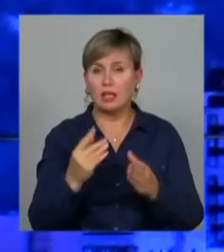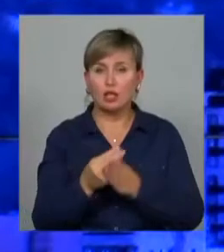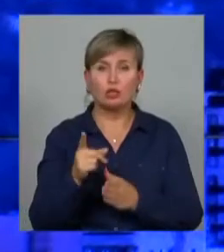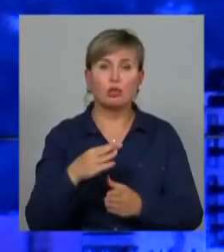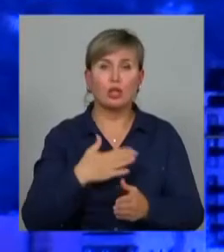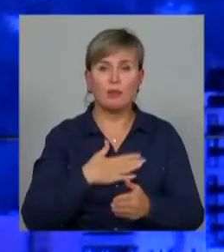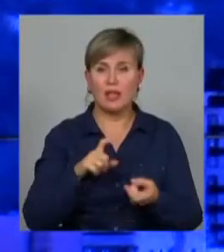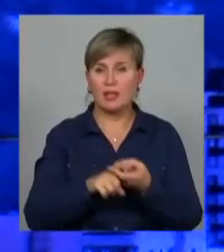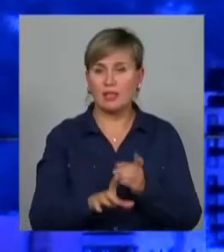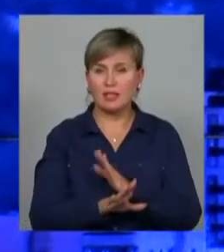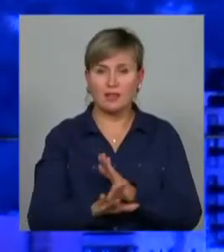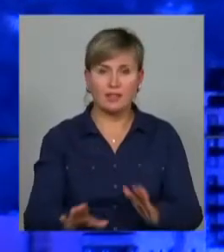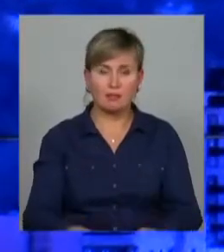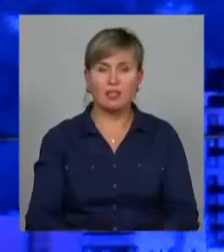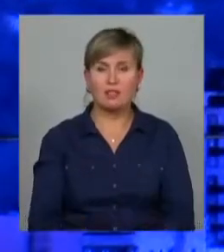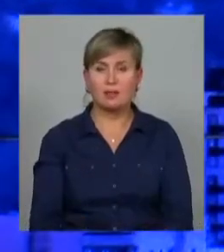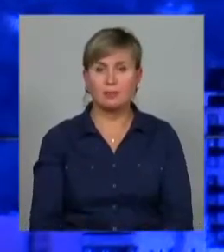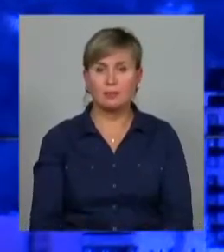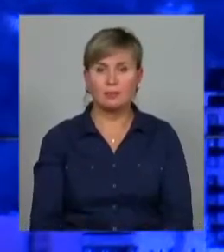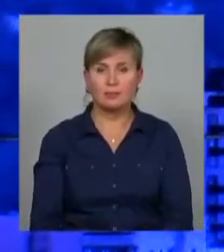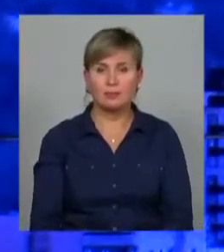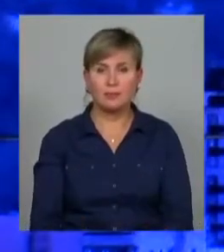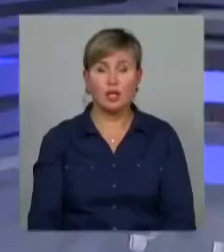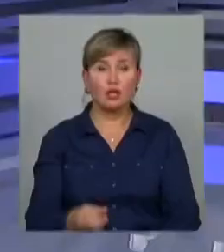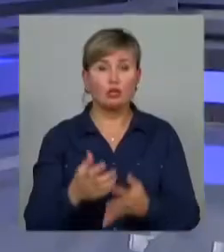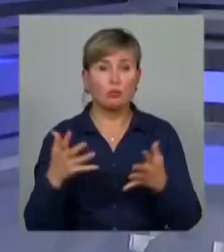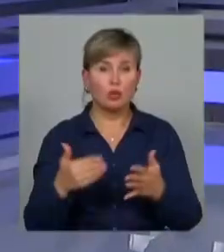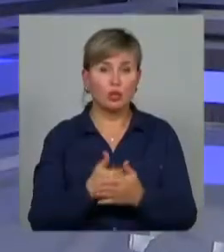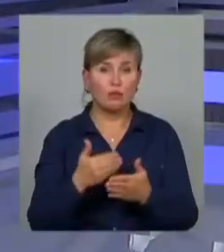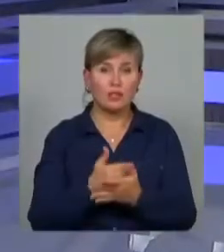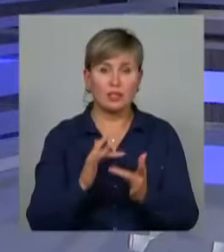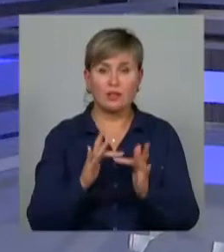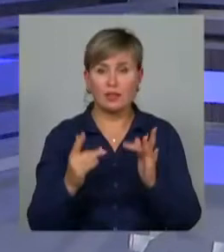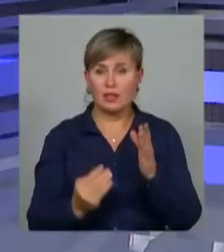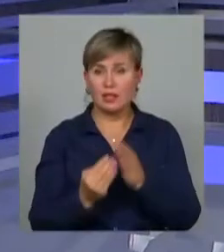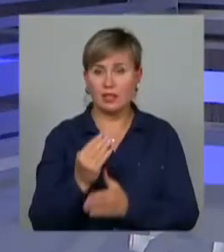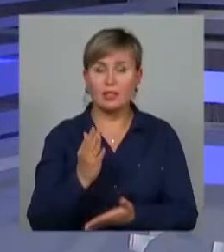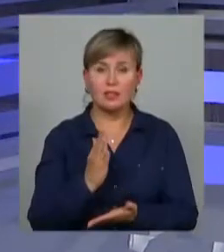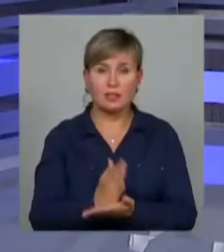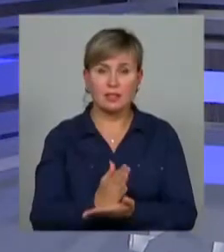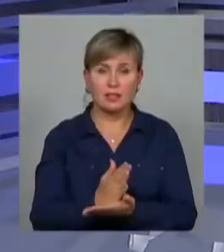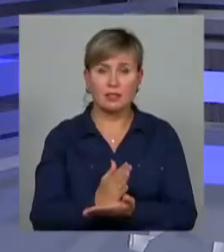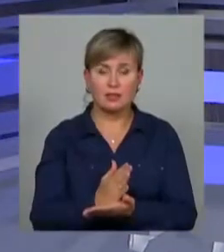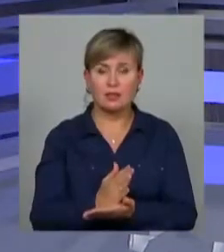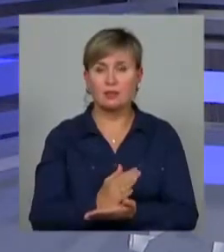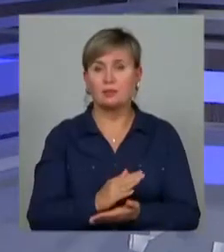и «Колыбель независимости». Еще больше новостей вы найдете на сайте almaty.tv и